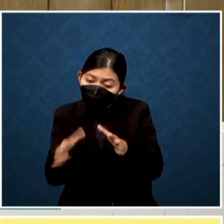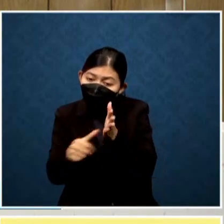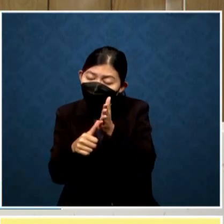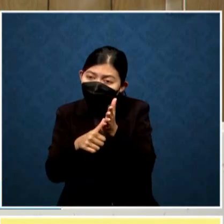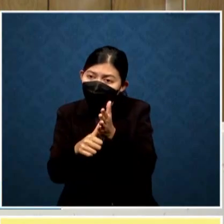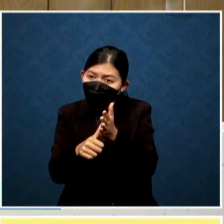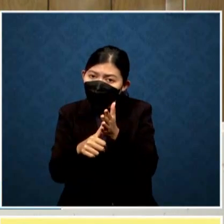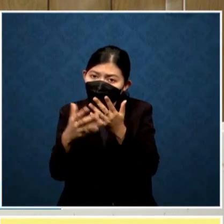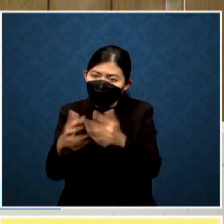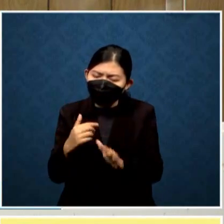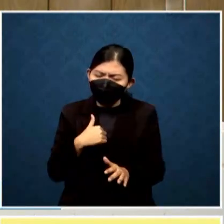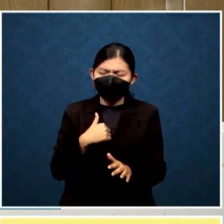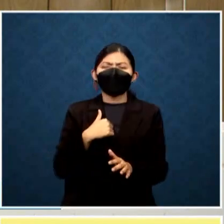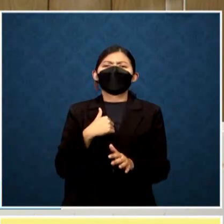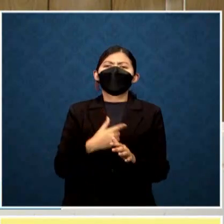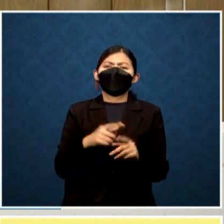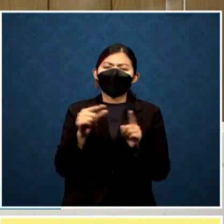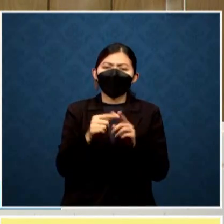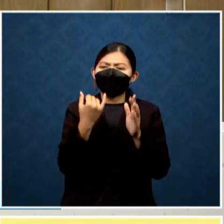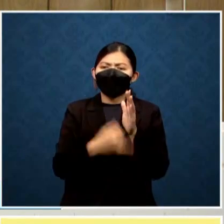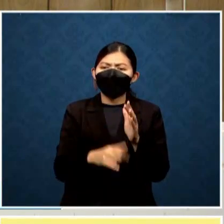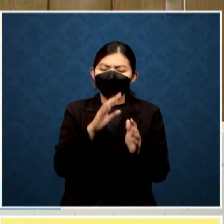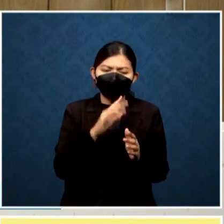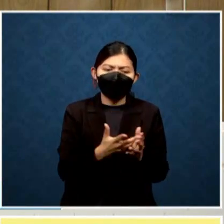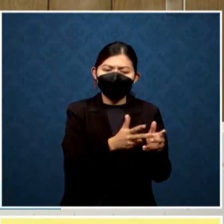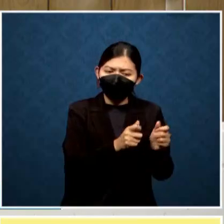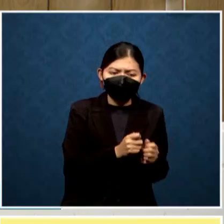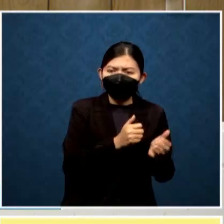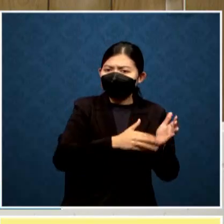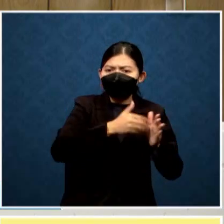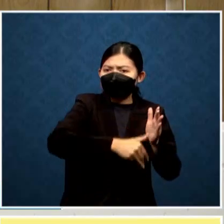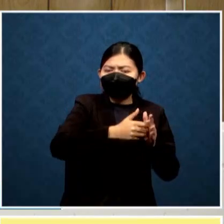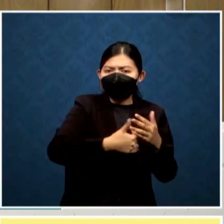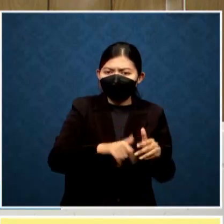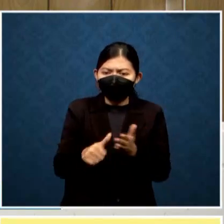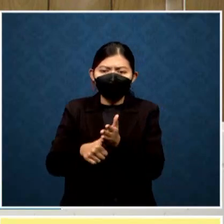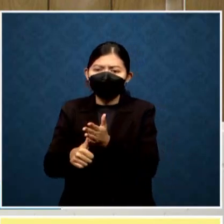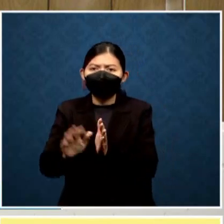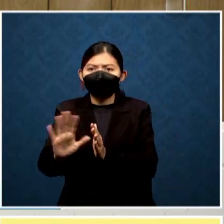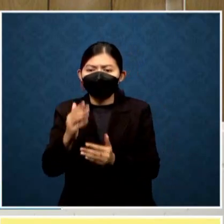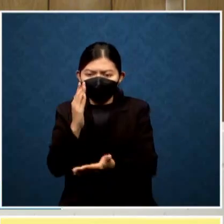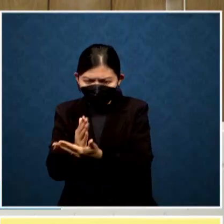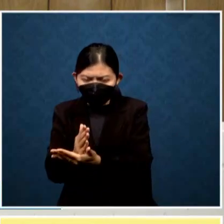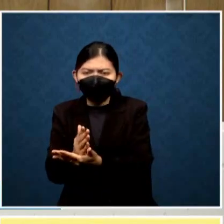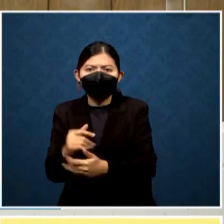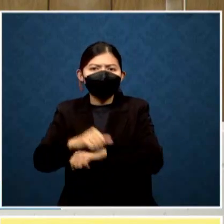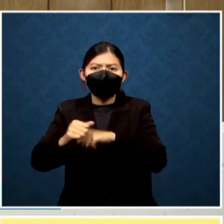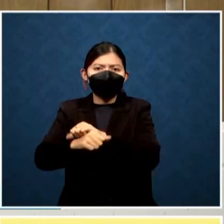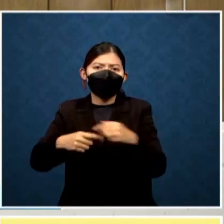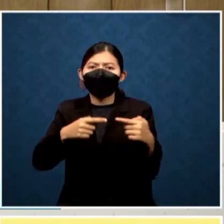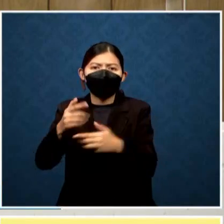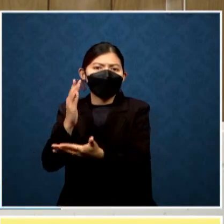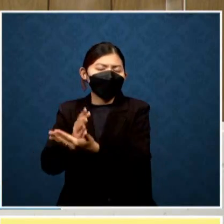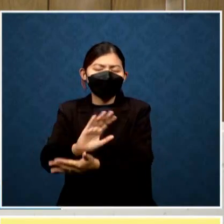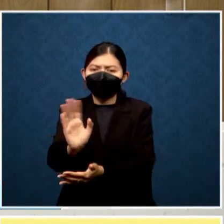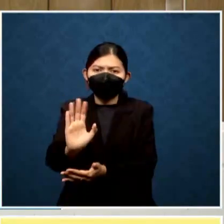ในความหมายผมเนี่ยผิดเลยเมื่อเขาขออนุญาตไม่ได้แล้วเขาทำเนี่ยมันไม่มีปรับปรุงต้องหยุดเลยแล้วต้องดำเนินการลงโทษเจ้าหน้